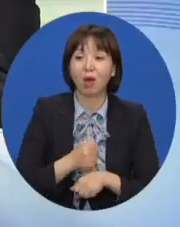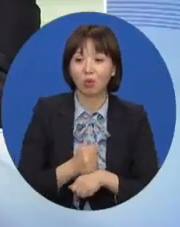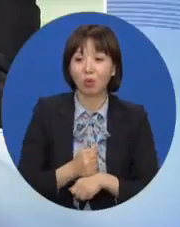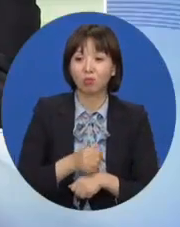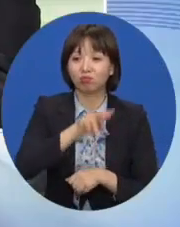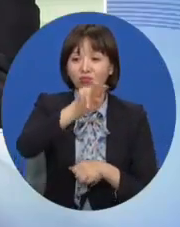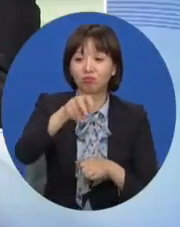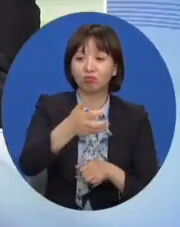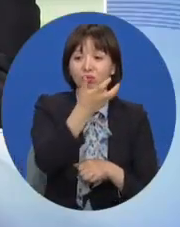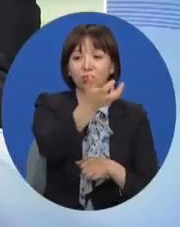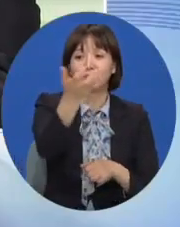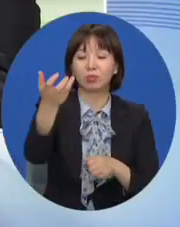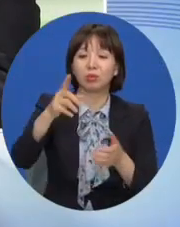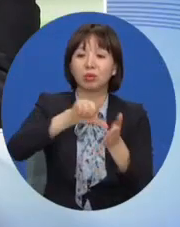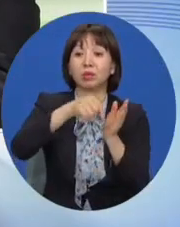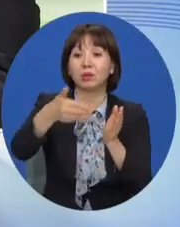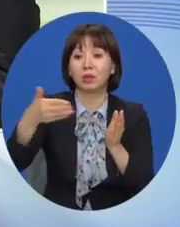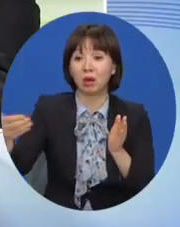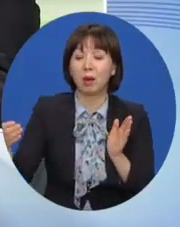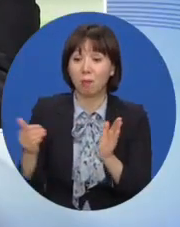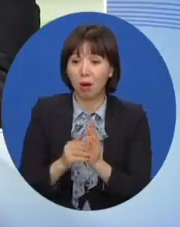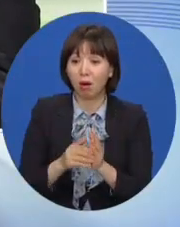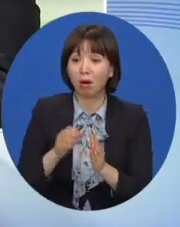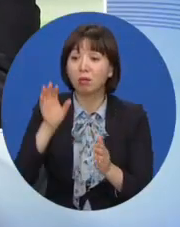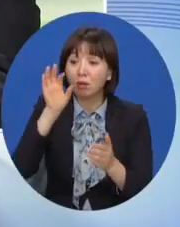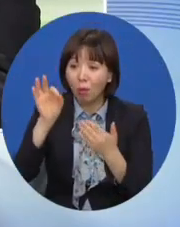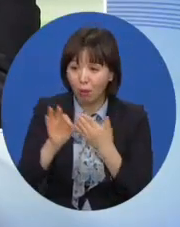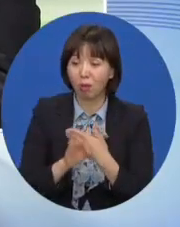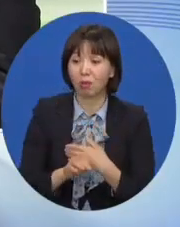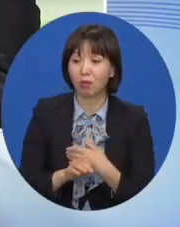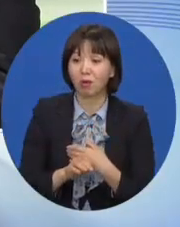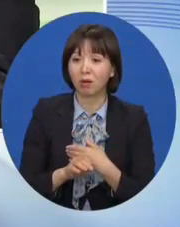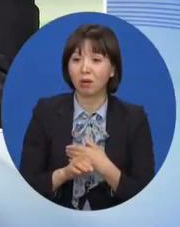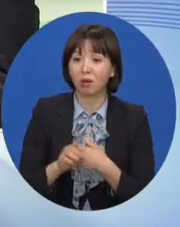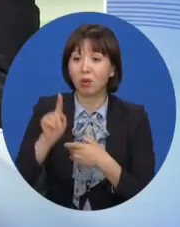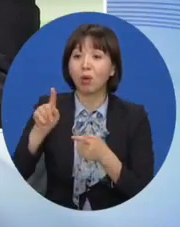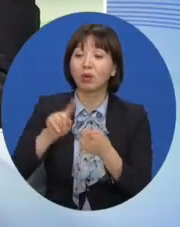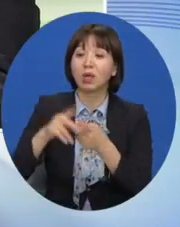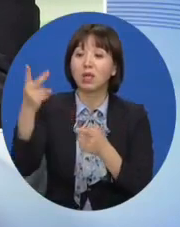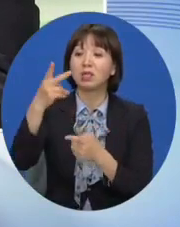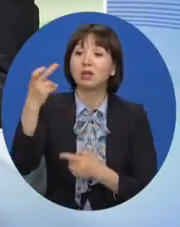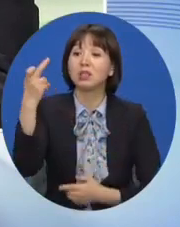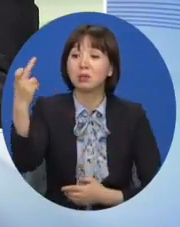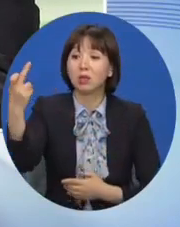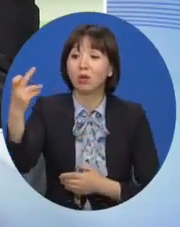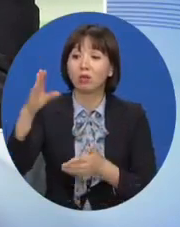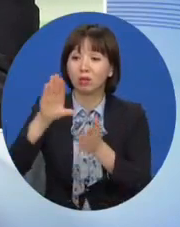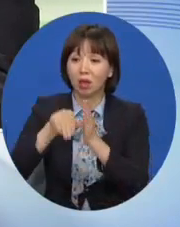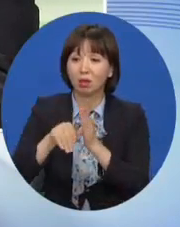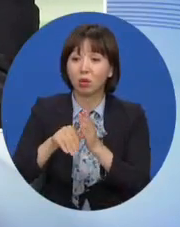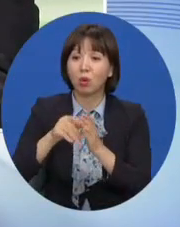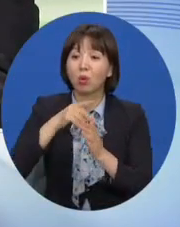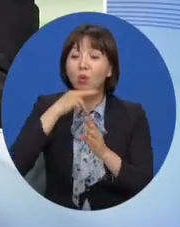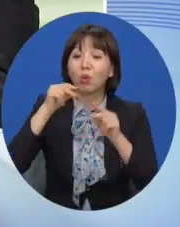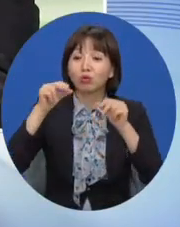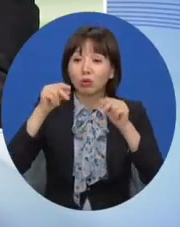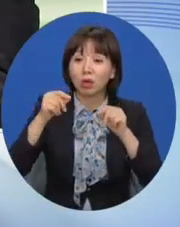이렇게 세월을 보냈지 않습니까? 그러면은 그렇다 보니까 2012년도에는 고춧가루